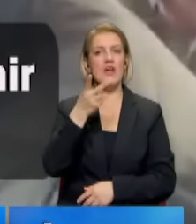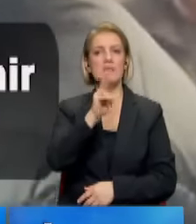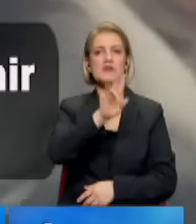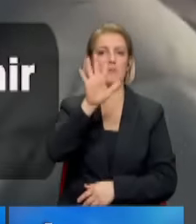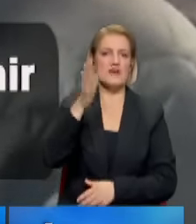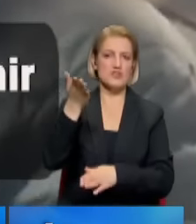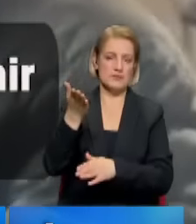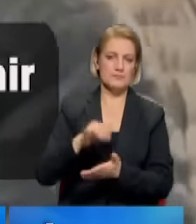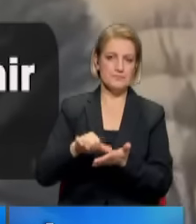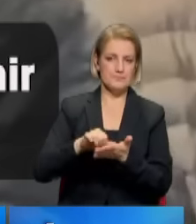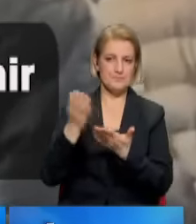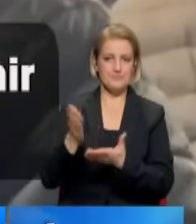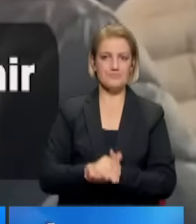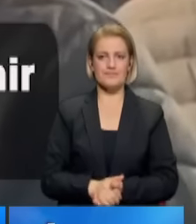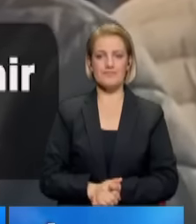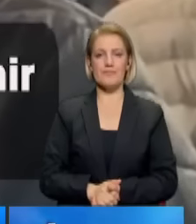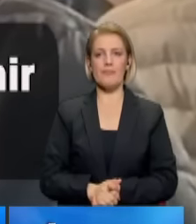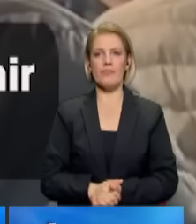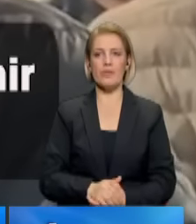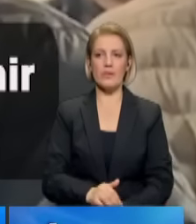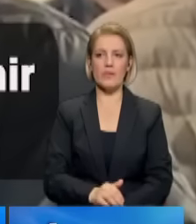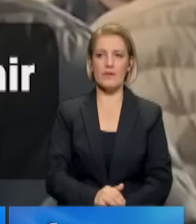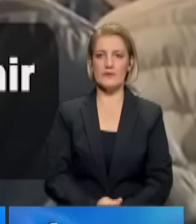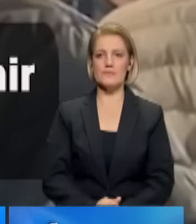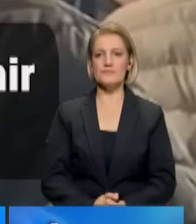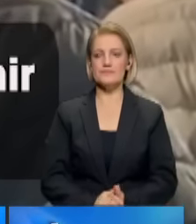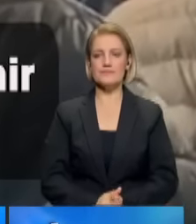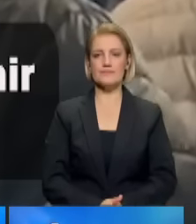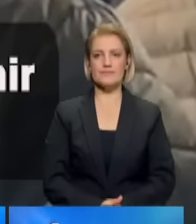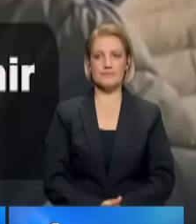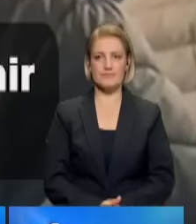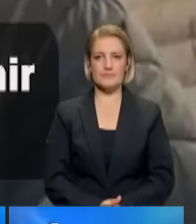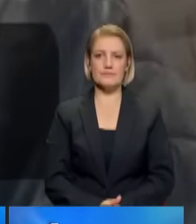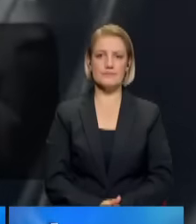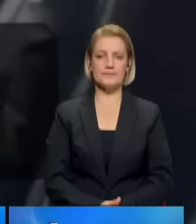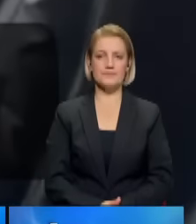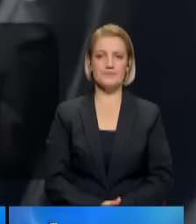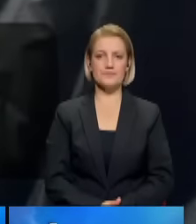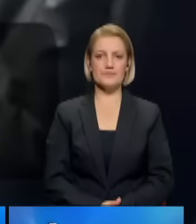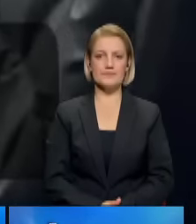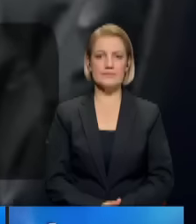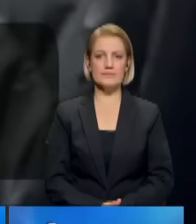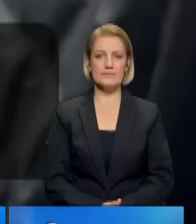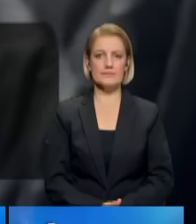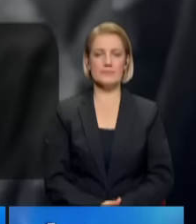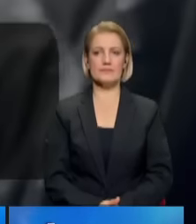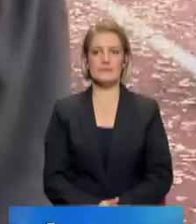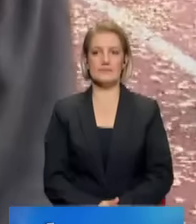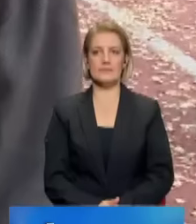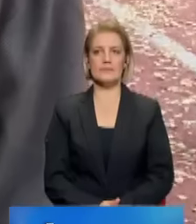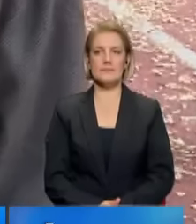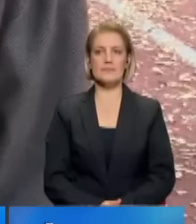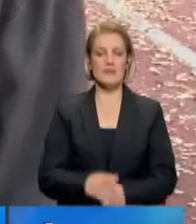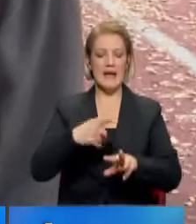Buyurun vekilim, bak burada ben de randevu aldım. Şehir hastanesi Etlik'te. 2. ayın 5'i. Sen ne için gittin? Ben göz için gittim.